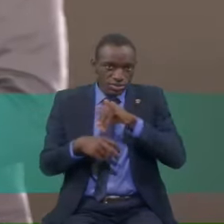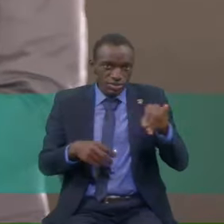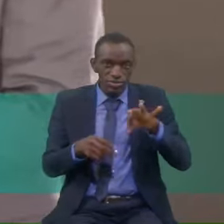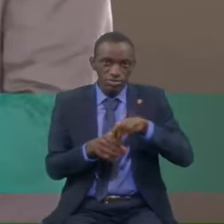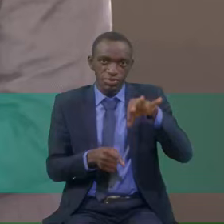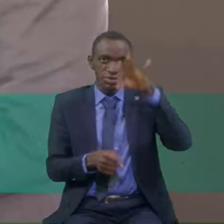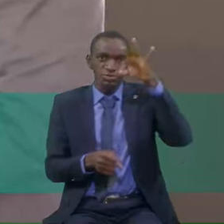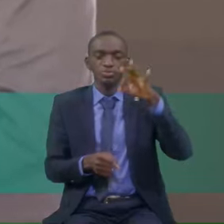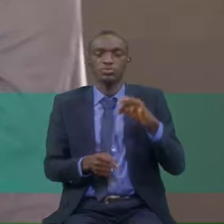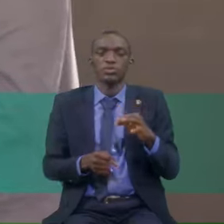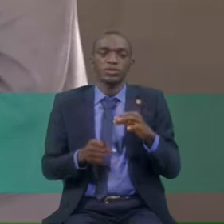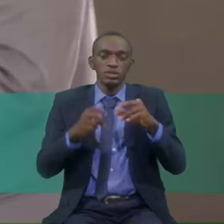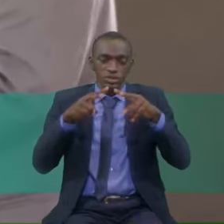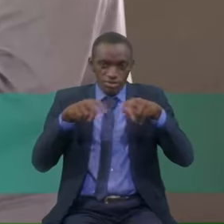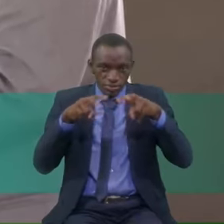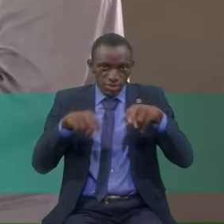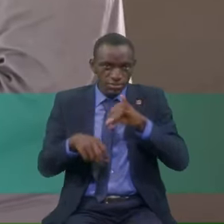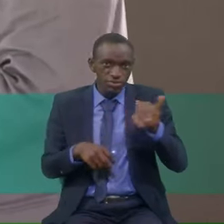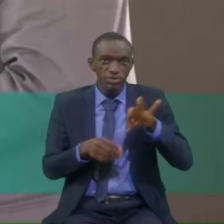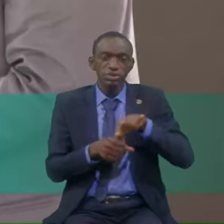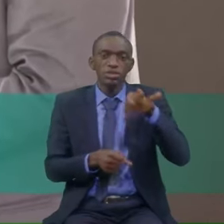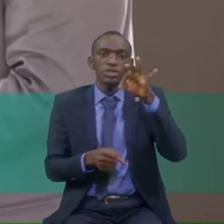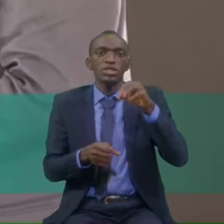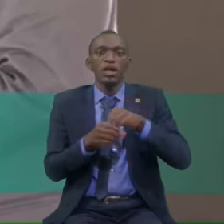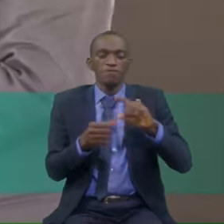L'Esprit de discernement. 1 Corinthiens,